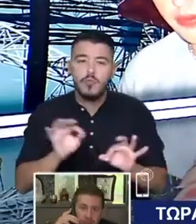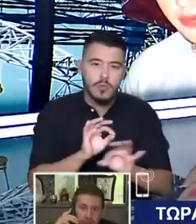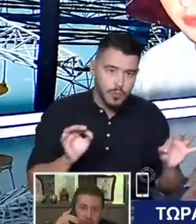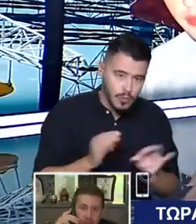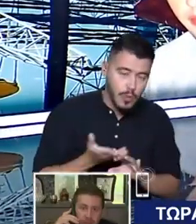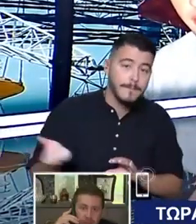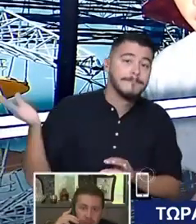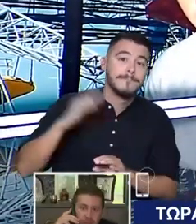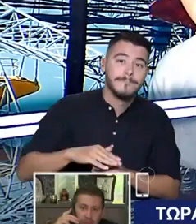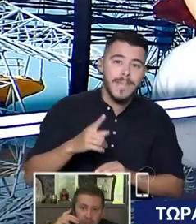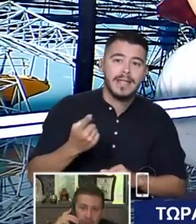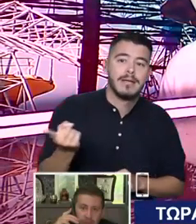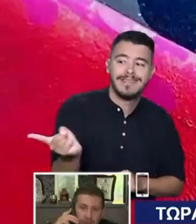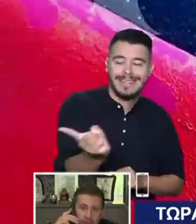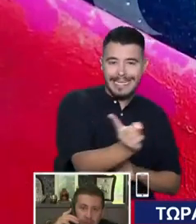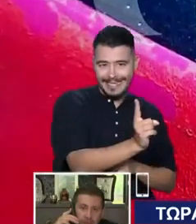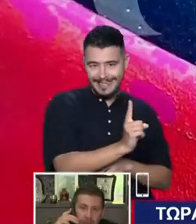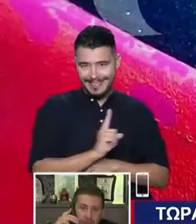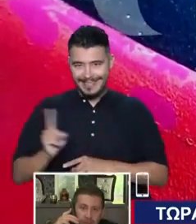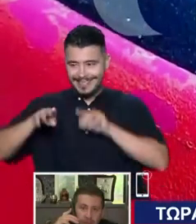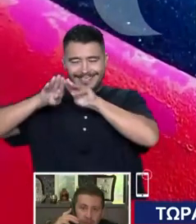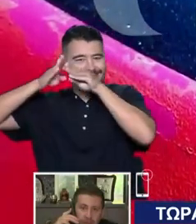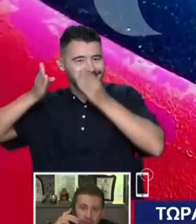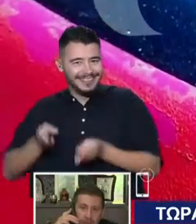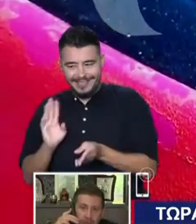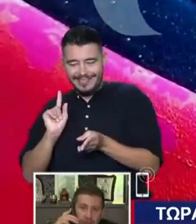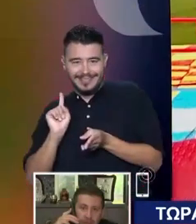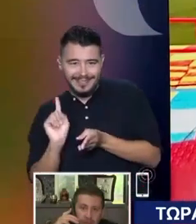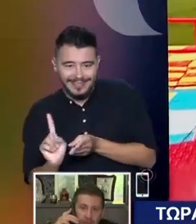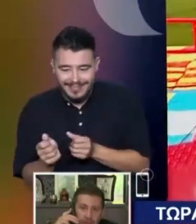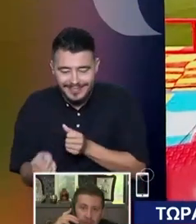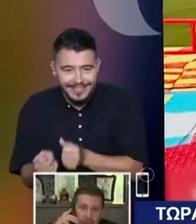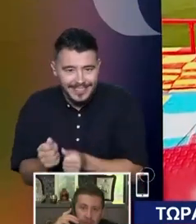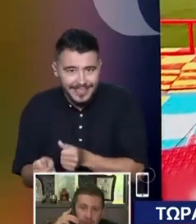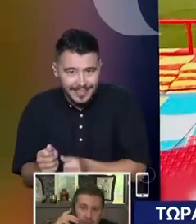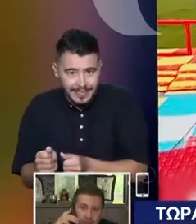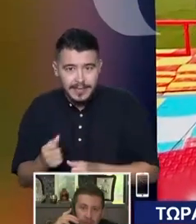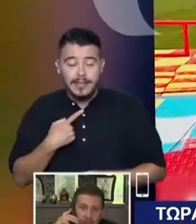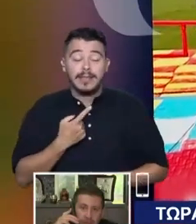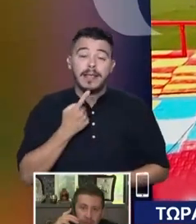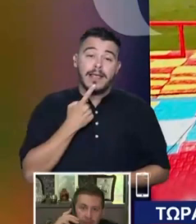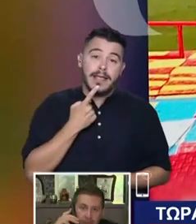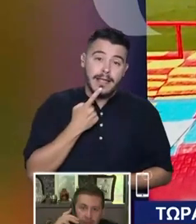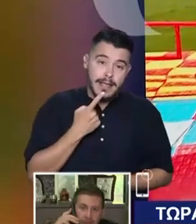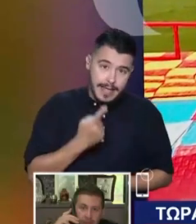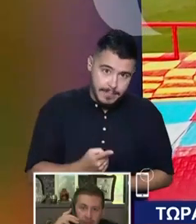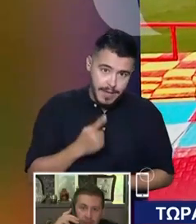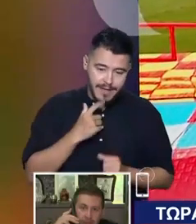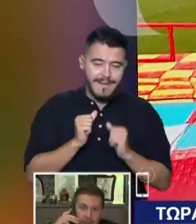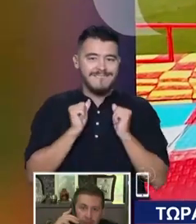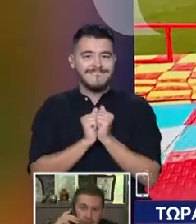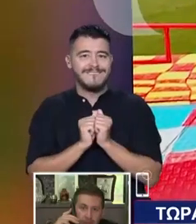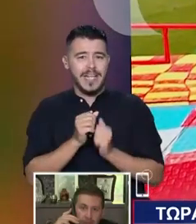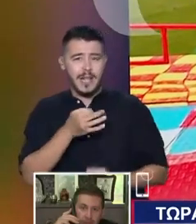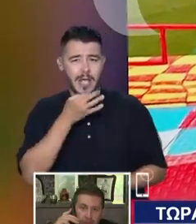του το κουβούκλιο αυτό μηχανήματος, τέλος πάντων, ναι. Γύρισε και είπε σε έναν φίλο του που ήταν εκεί, του χειριστή, ναι, θα